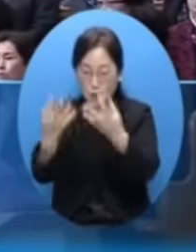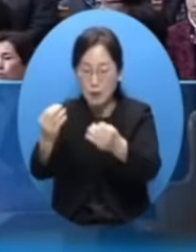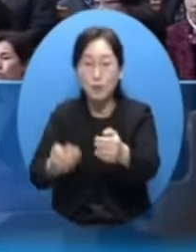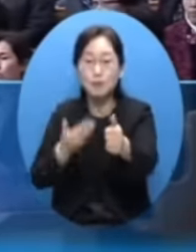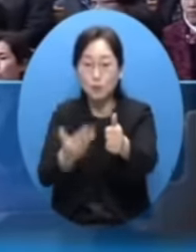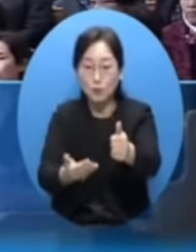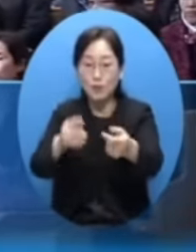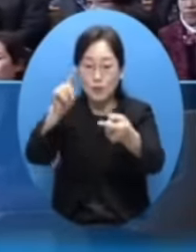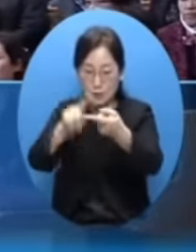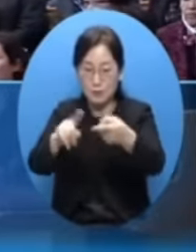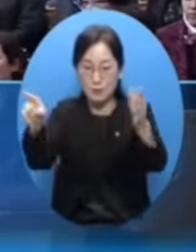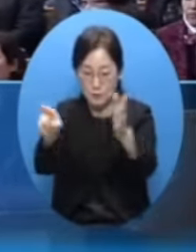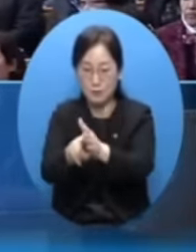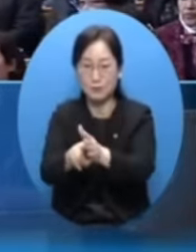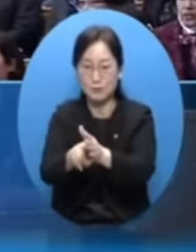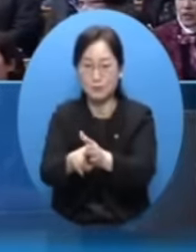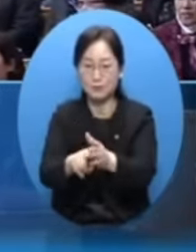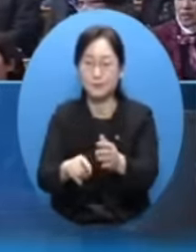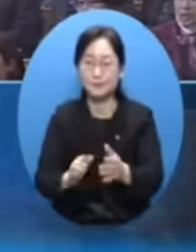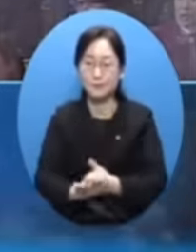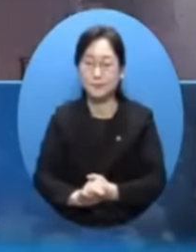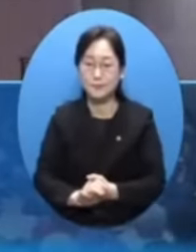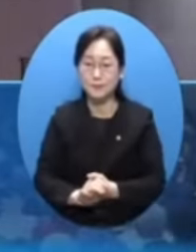되게 하려 하심이라.